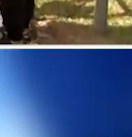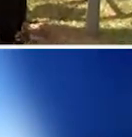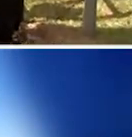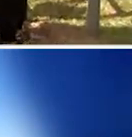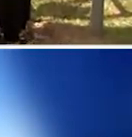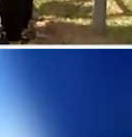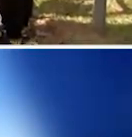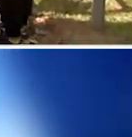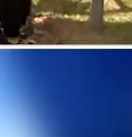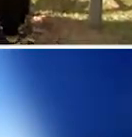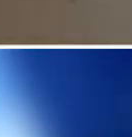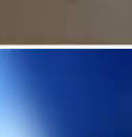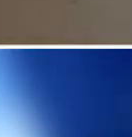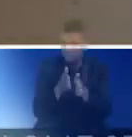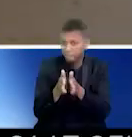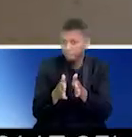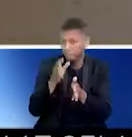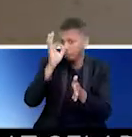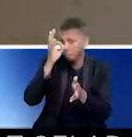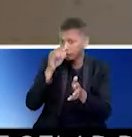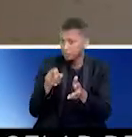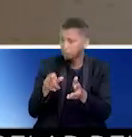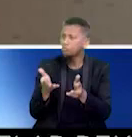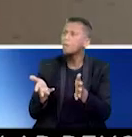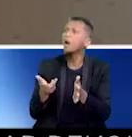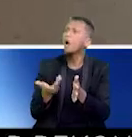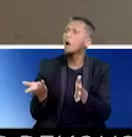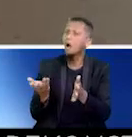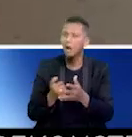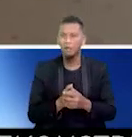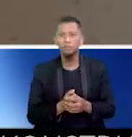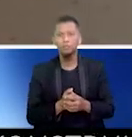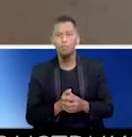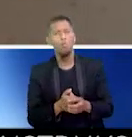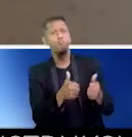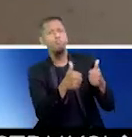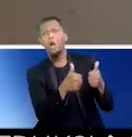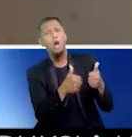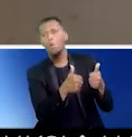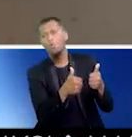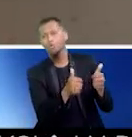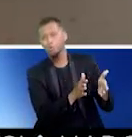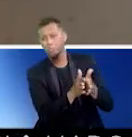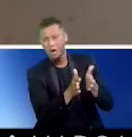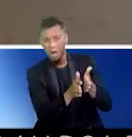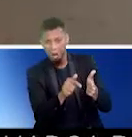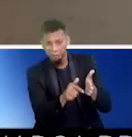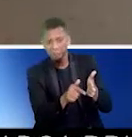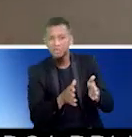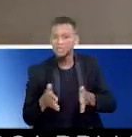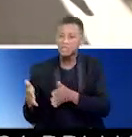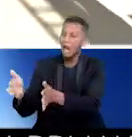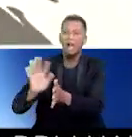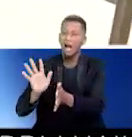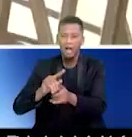digelarnya acara balap jalanan ini? Ya bagus sih, karena menghindari balap liar juga di jalan. Kan kalau balap liar di jalan itu kan